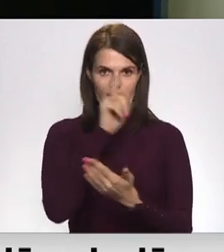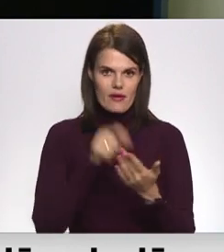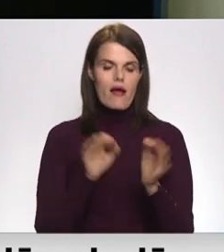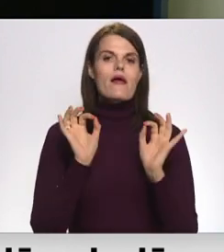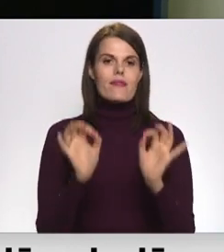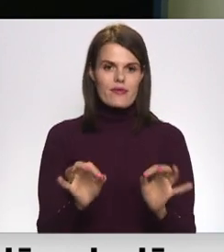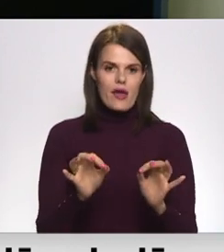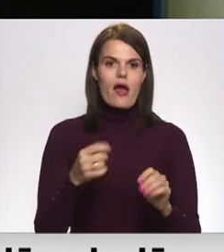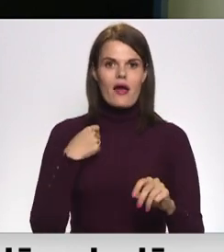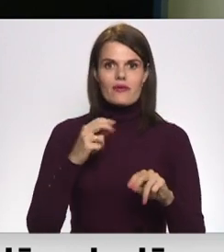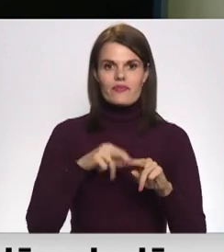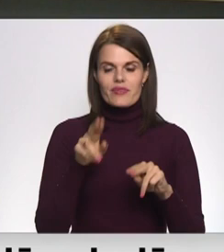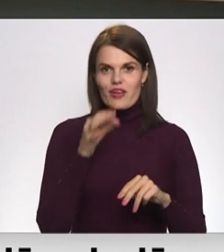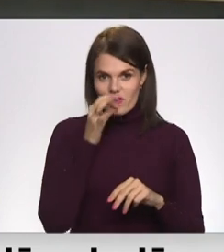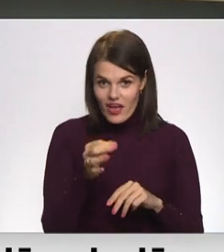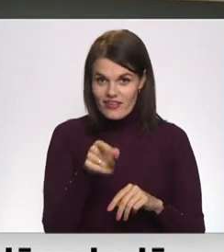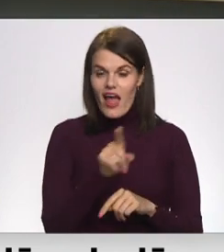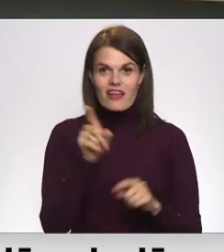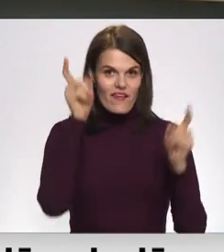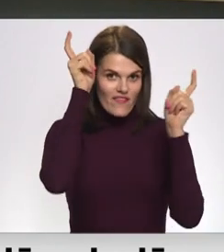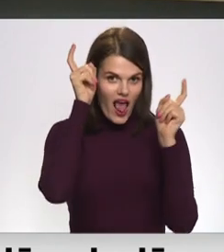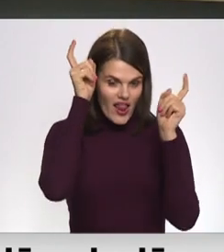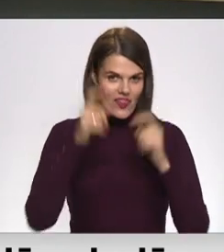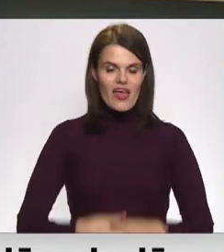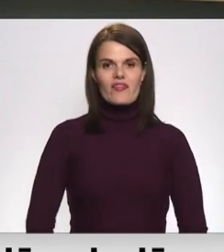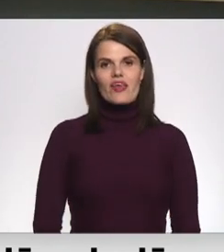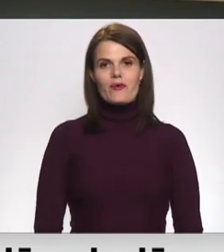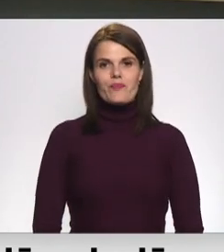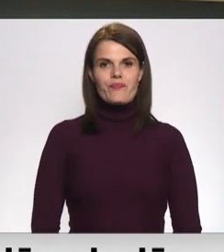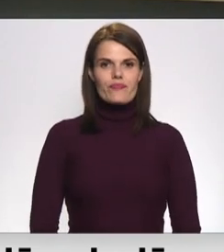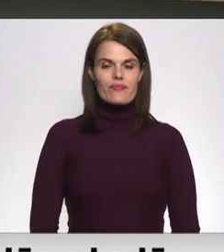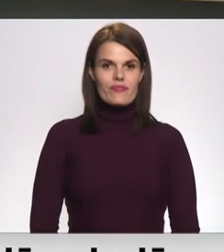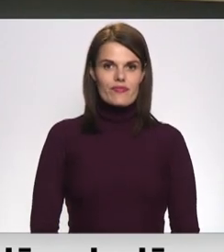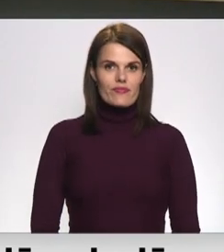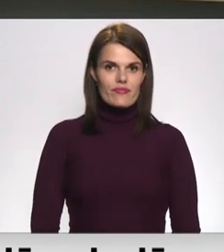pasaka, ja es drīkstu teikt, tie ir vēlniņi. Vita Onstrate, Raimonds Rumba, Latvijas televīzija.